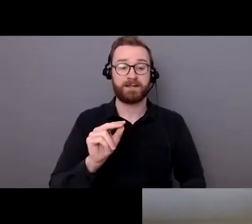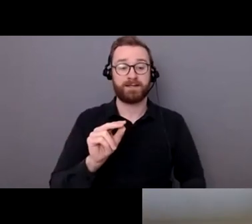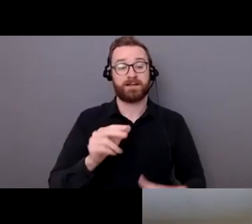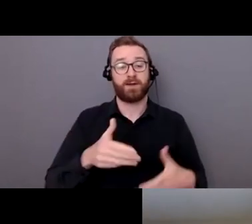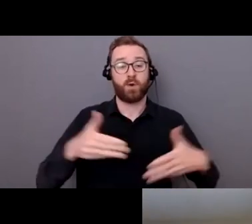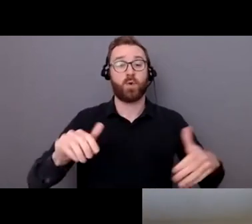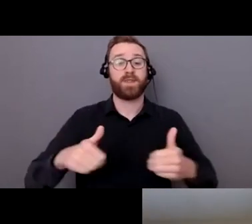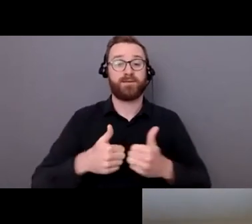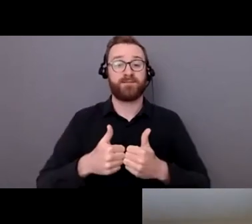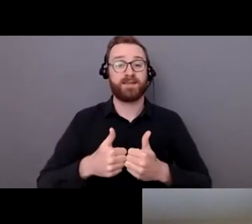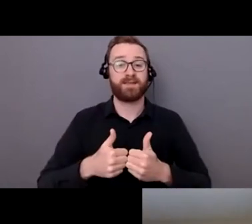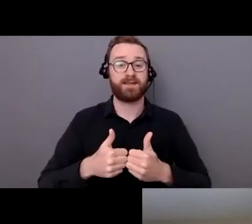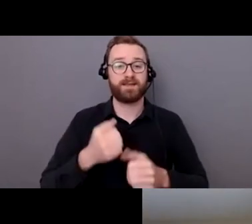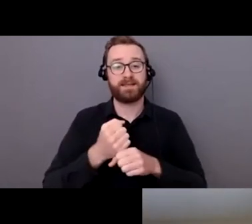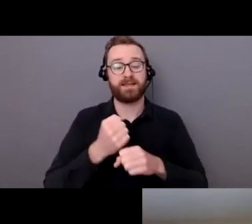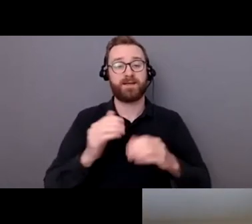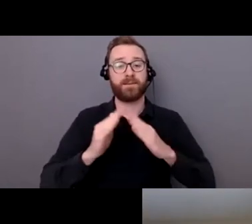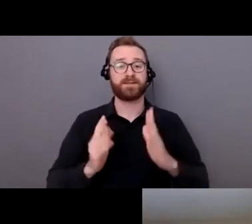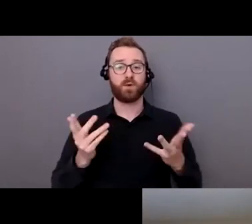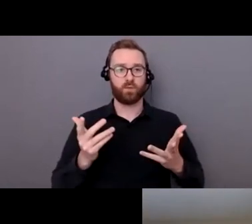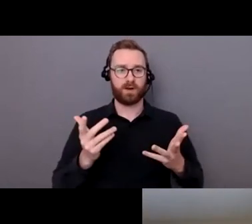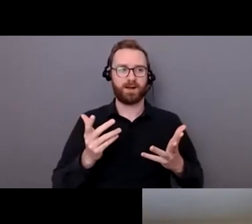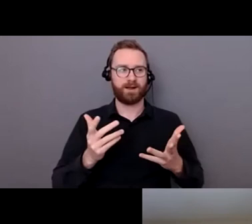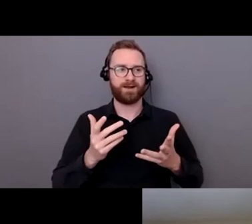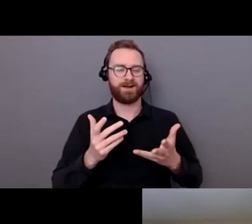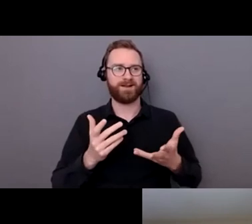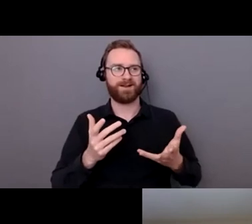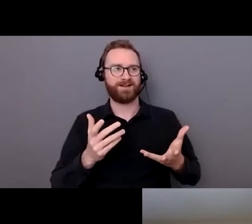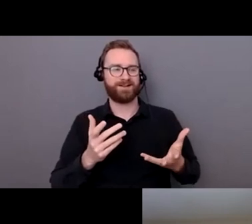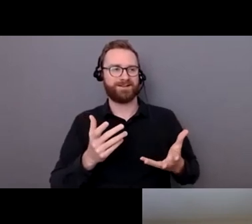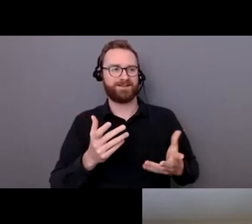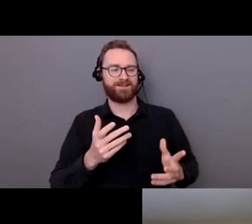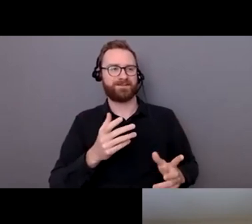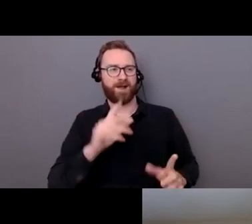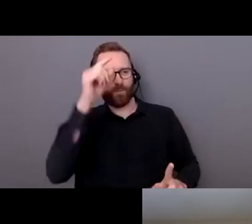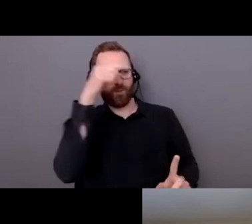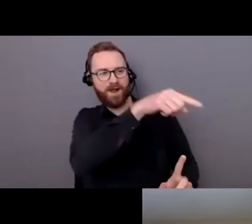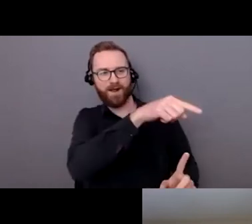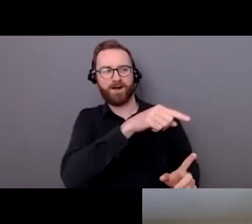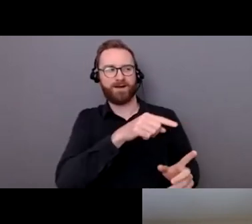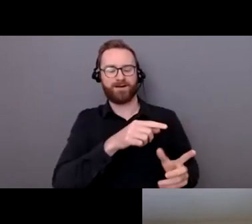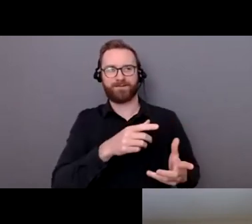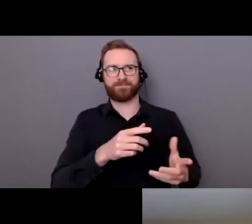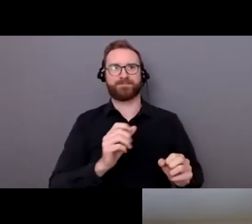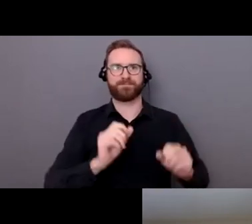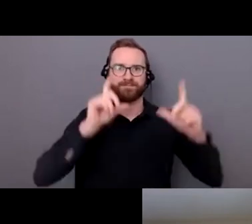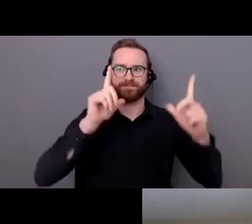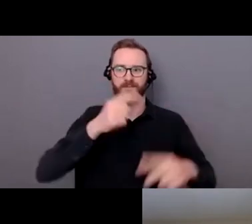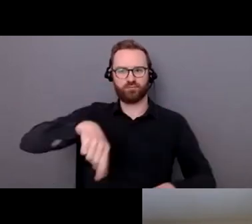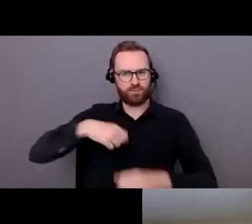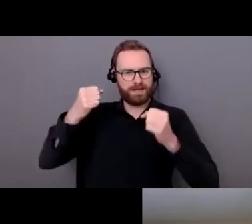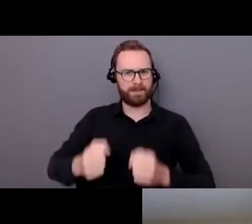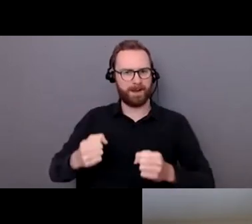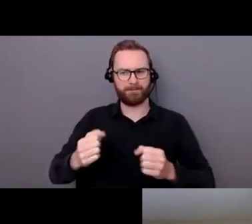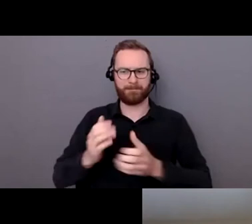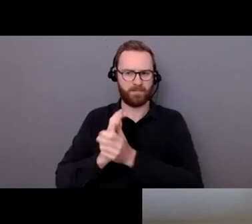du télétravail, c'était de convaincre les employeurs qu'on pouvait être aussi fonctionnel, sinon plus. Tantôt, je donnais quelques chiffres qui